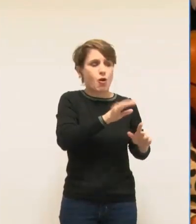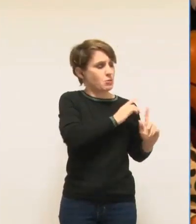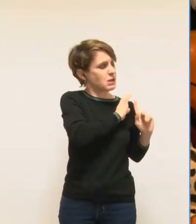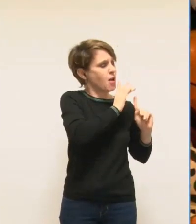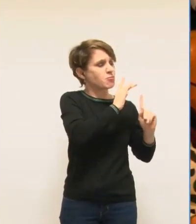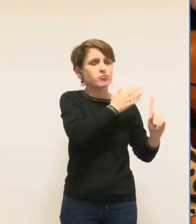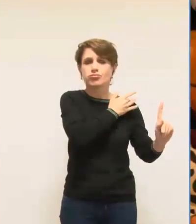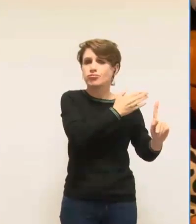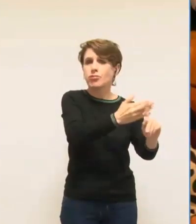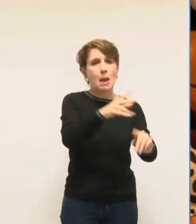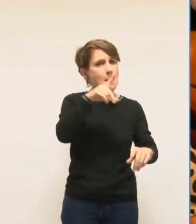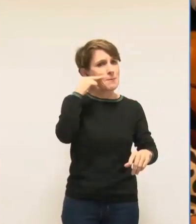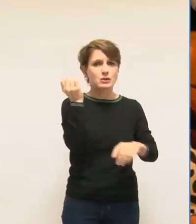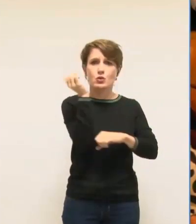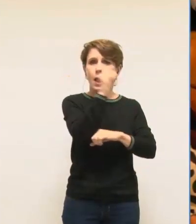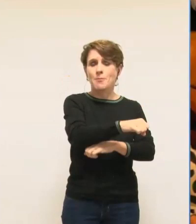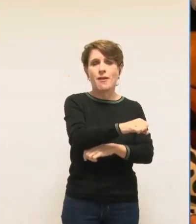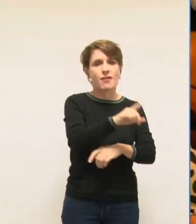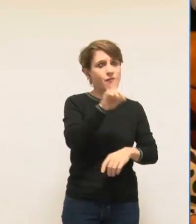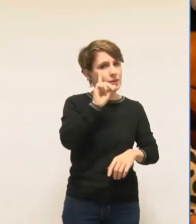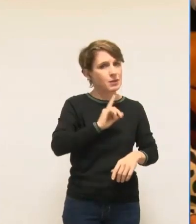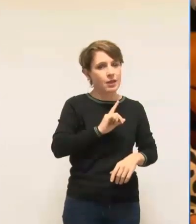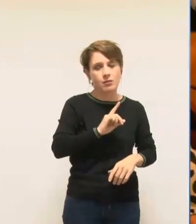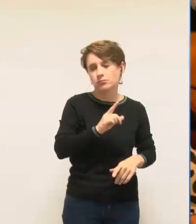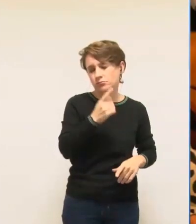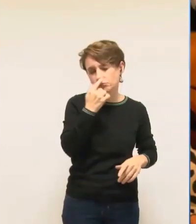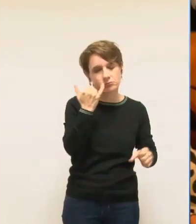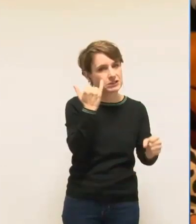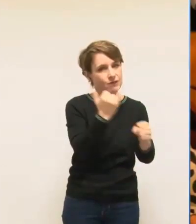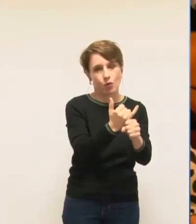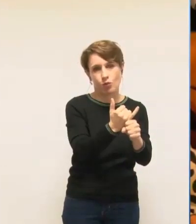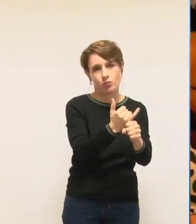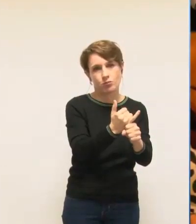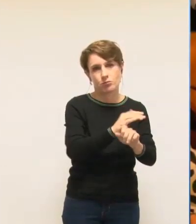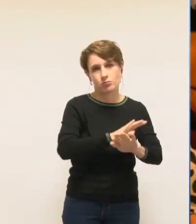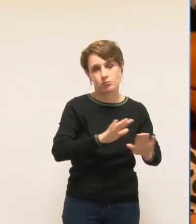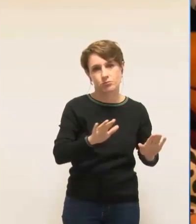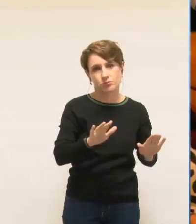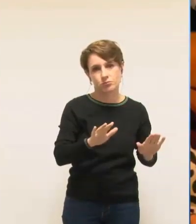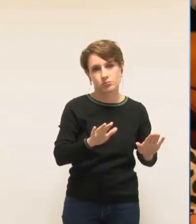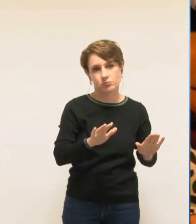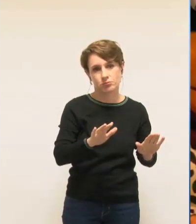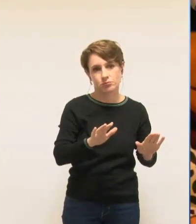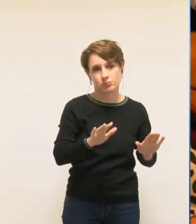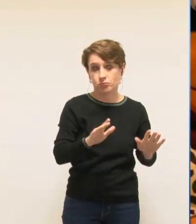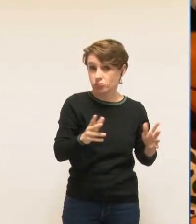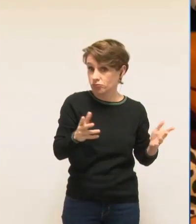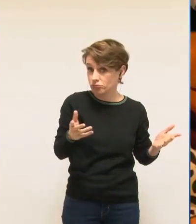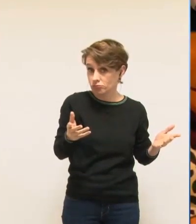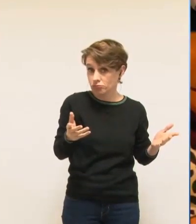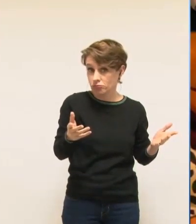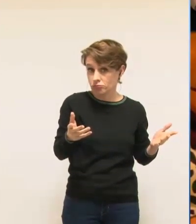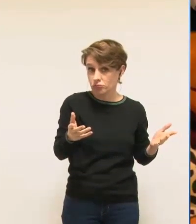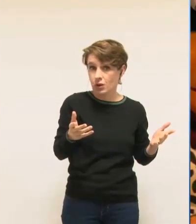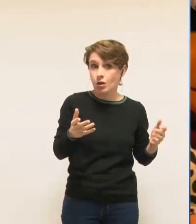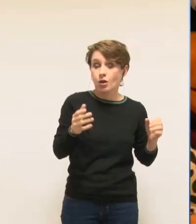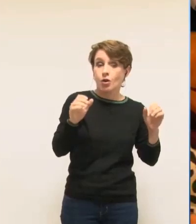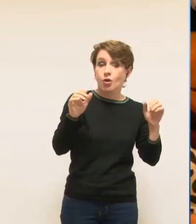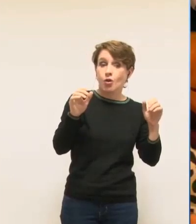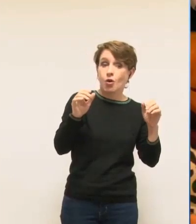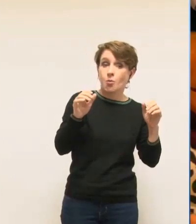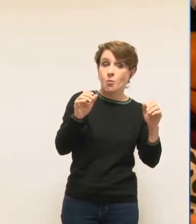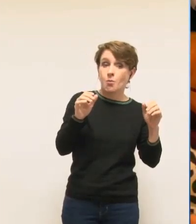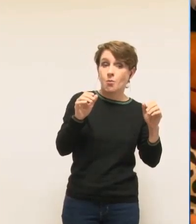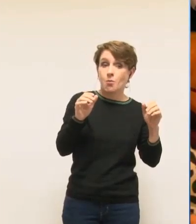sur le féminin est vraiment de mauvaise foi. Il n'y a pas de raison d'interdire l'accord entre le mot le